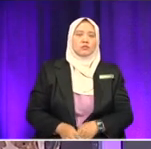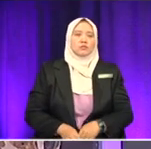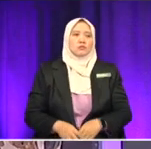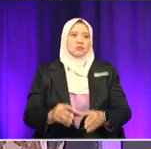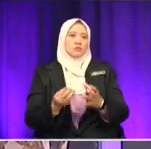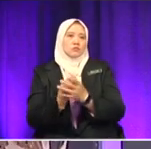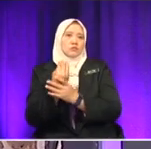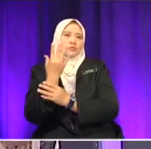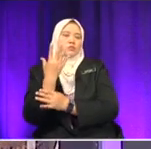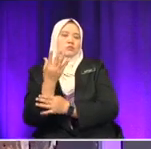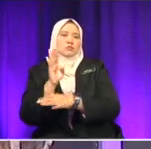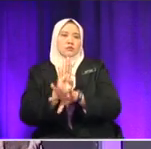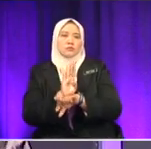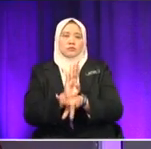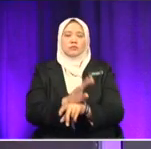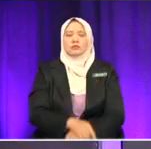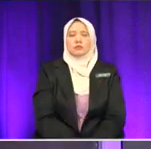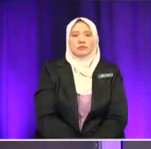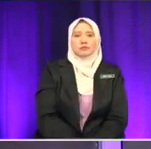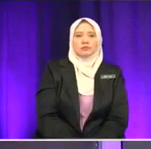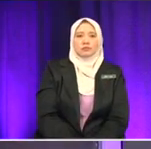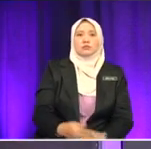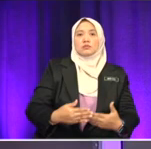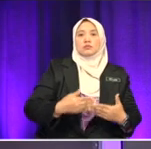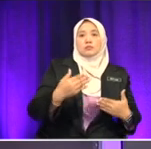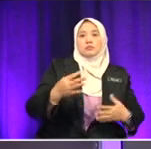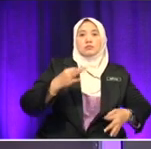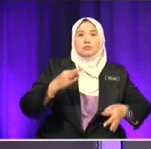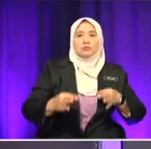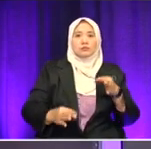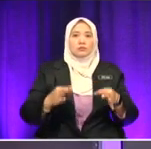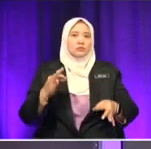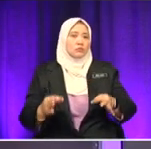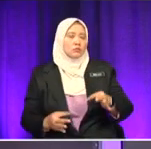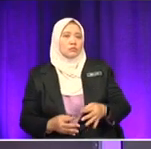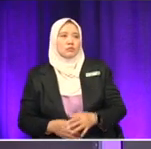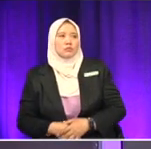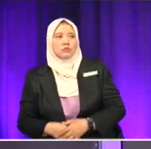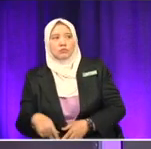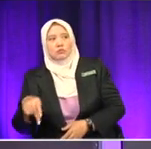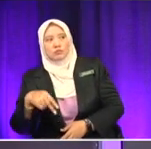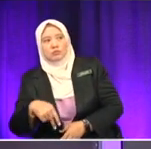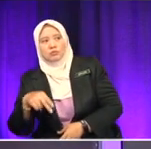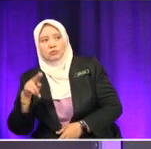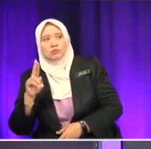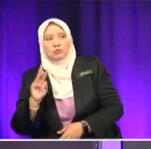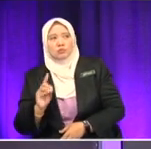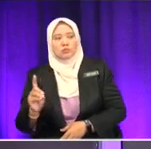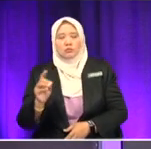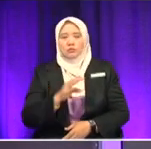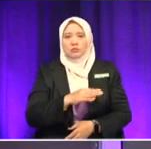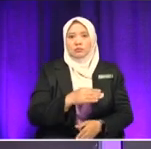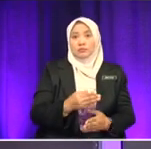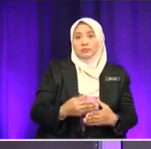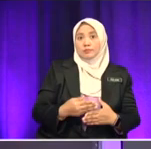tu. Contoh. Contoh. Okey, kemudian jika pemboleh ubah dimanipulasikan, maka pemboleh ubah bergerak balas. Kita